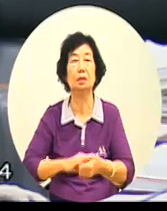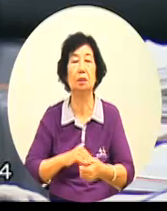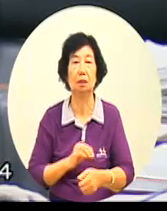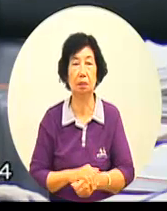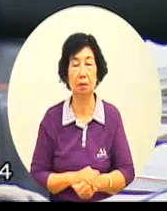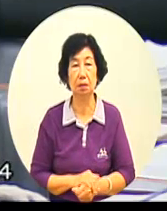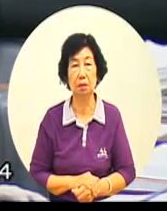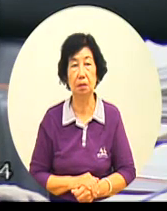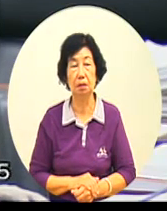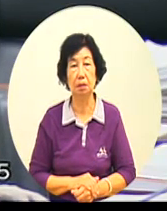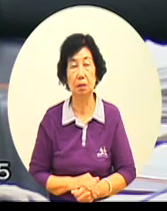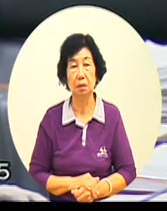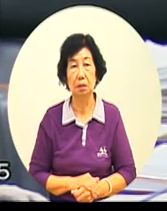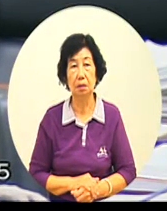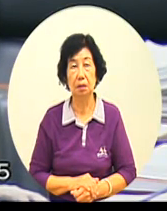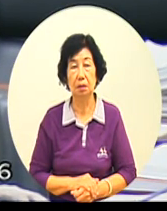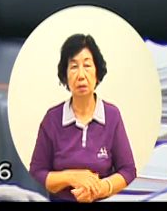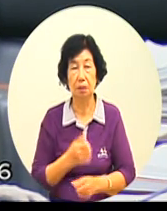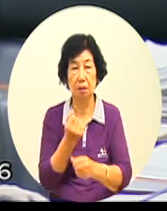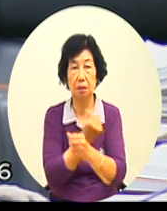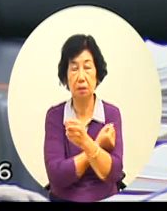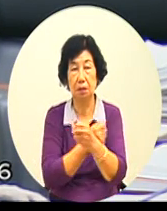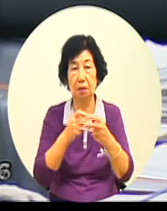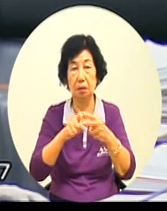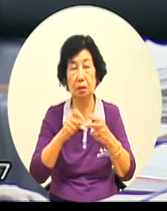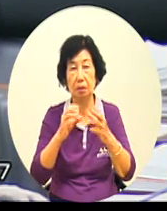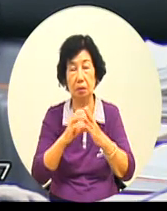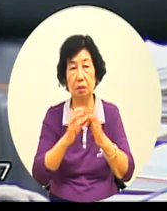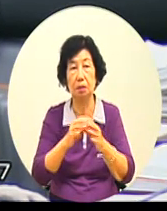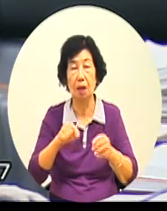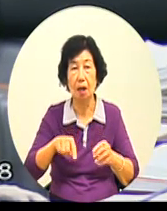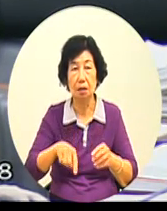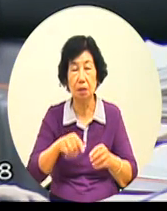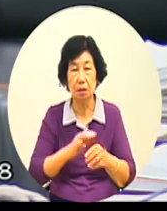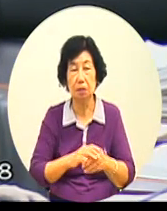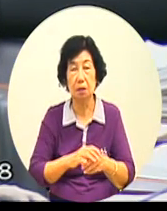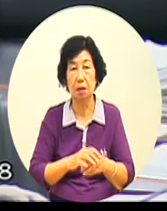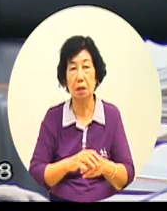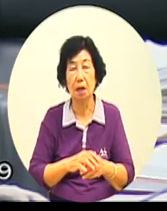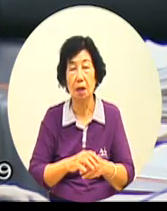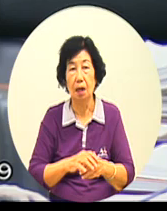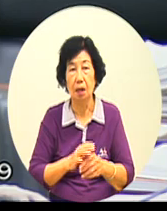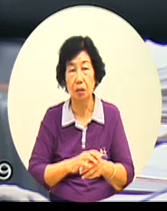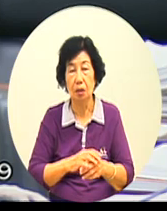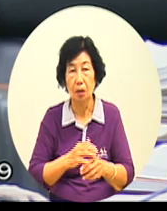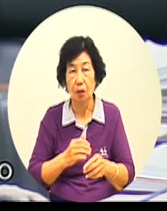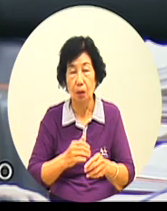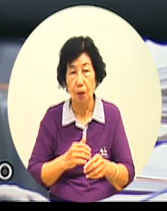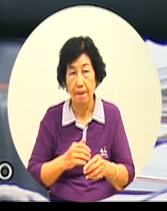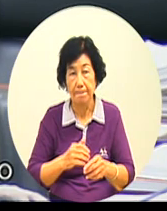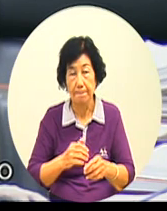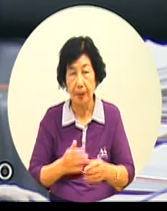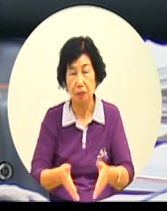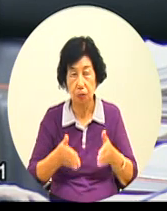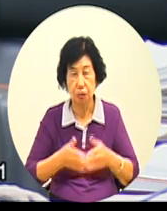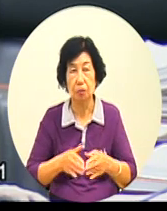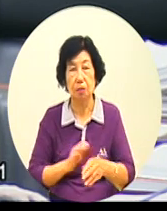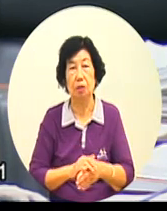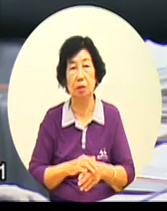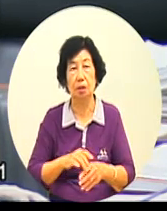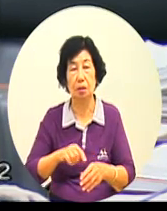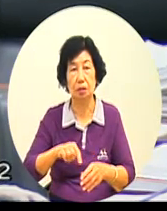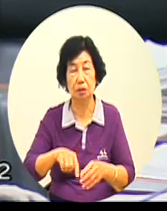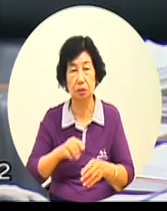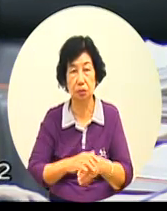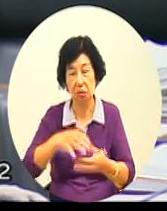所以有时候劳工局扮演的角色也很重要。如果你是一直站在开罚企业主，对于企业主斤斤计较的